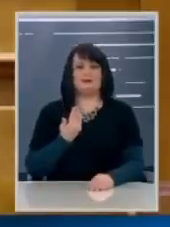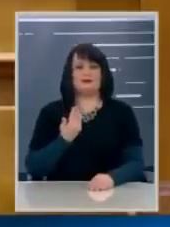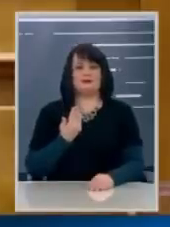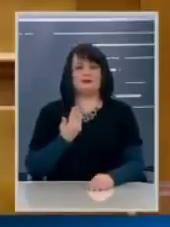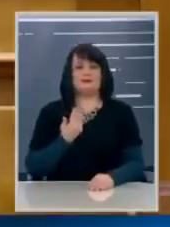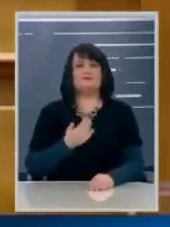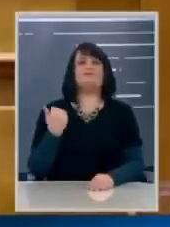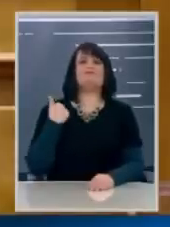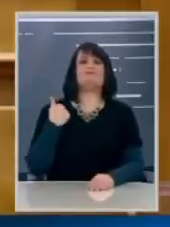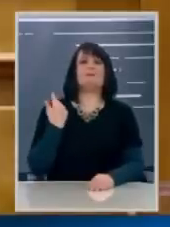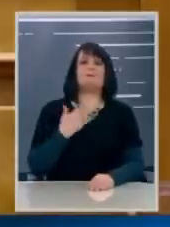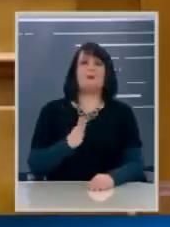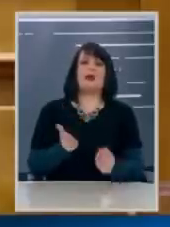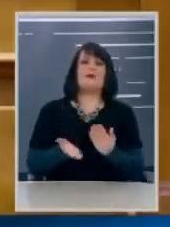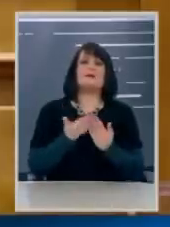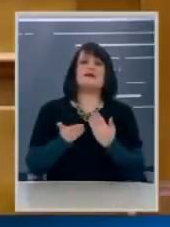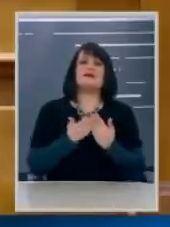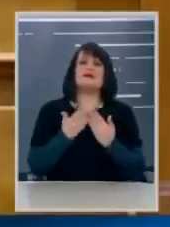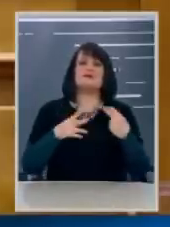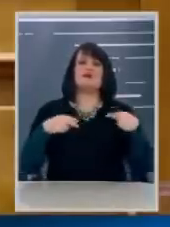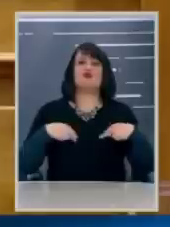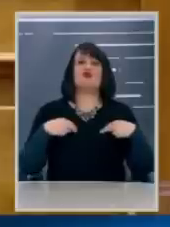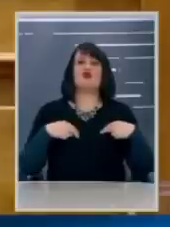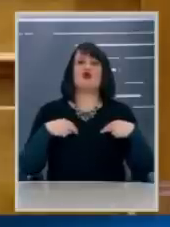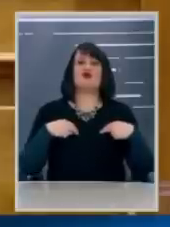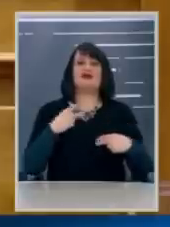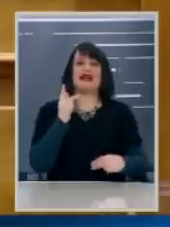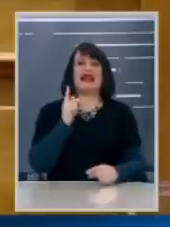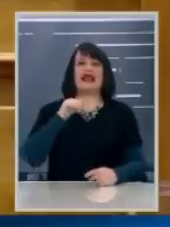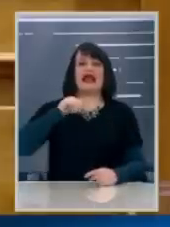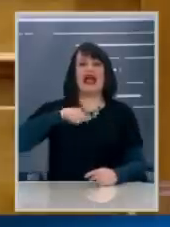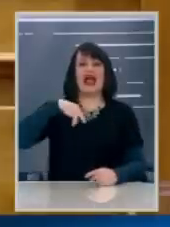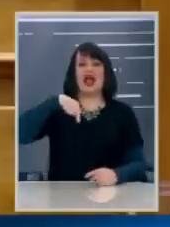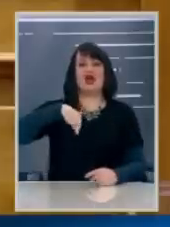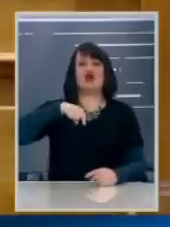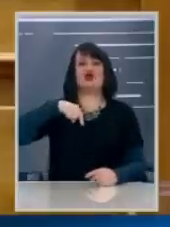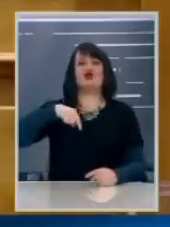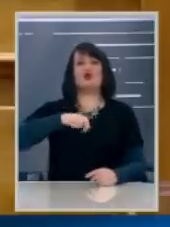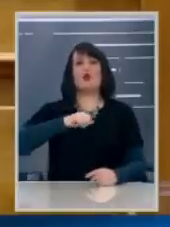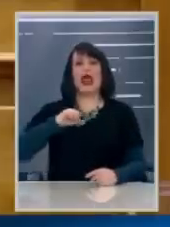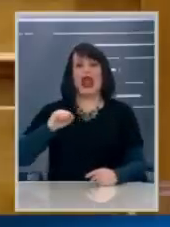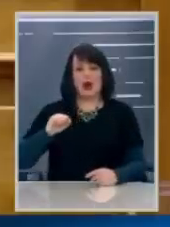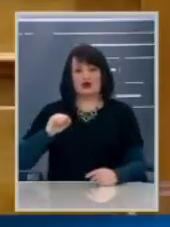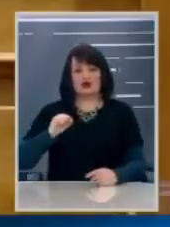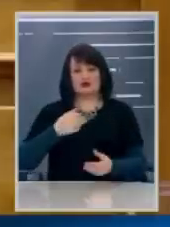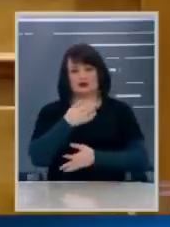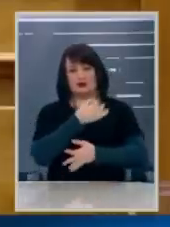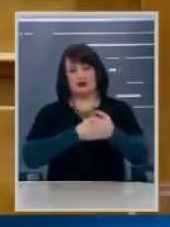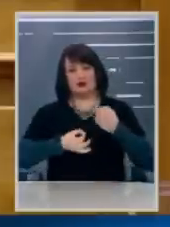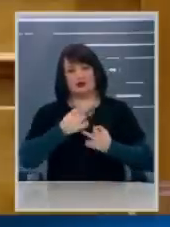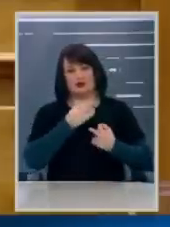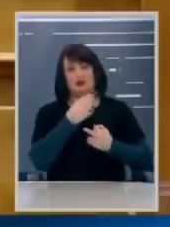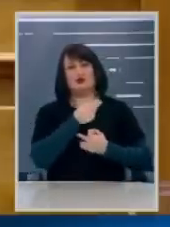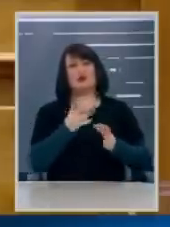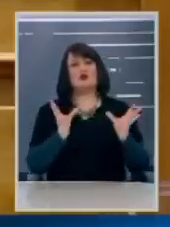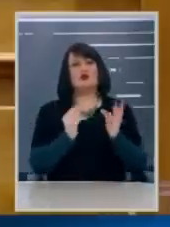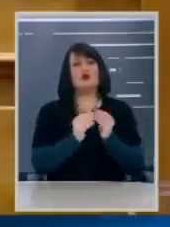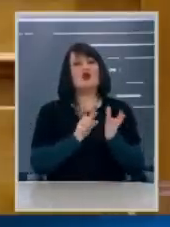με επισκέφθηκε ο κύριος Κατρούγκαλος στο γραφείο μου για να μου εγχειρήσει το σχέδιο νόμου για το ασφαλιστικό,